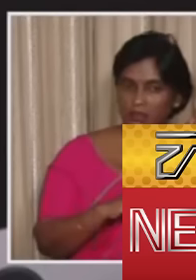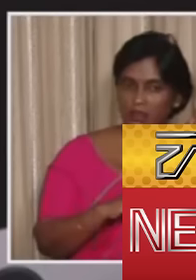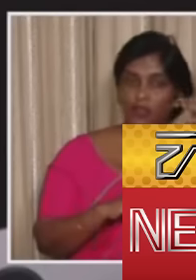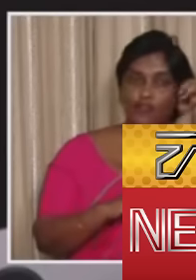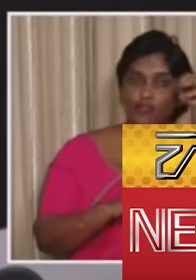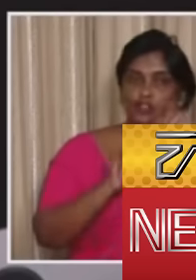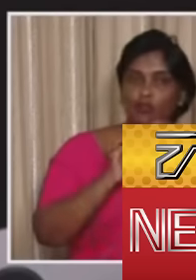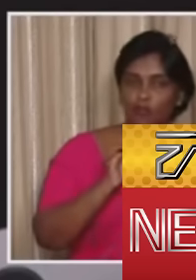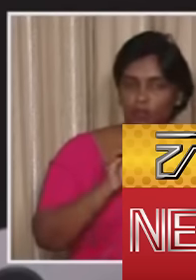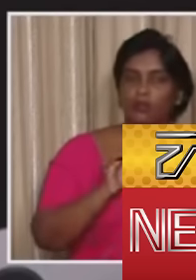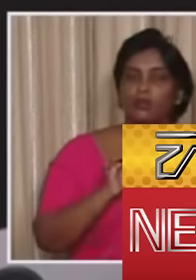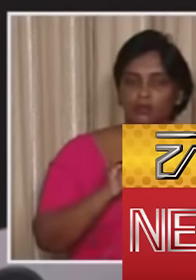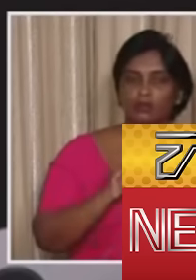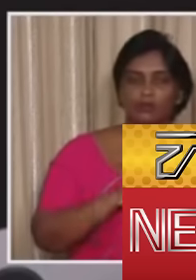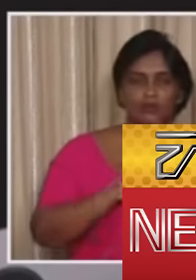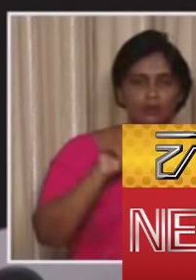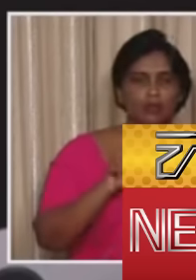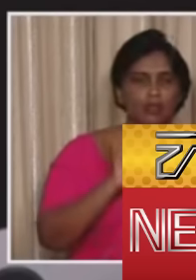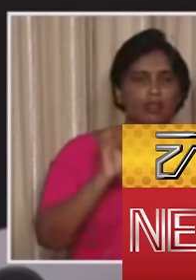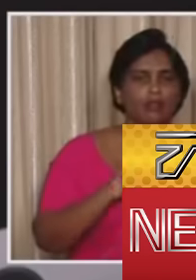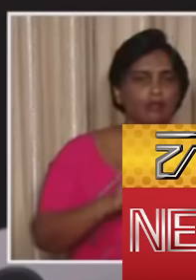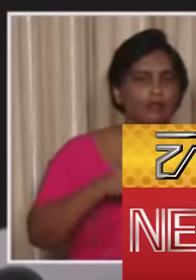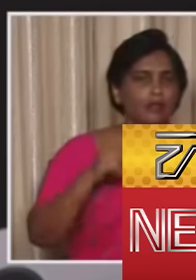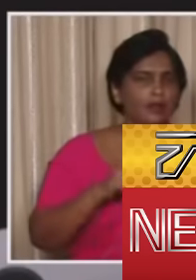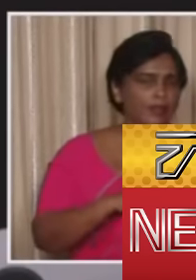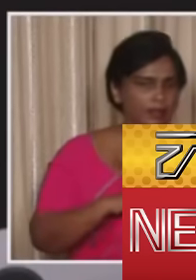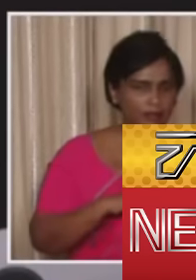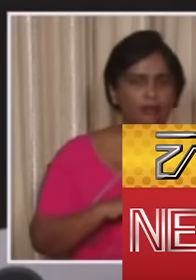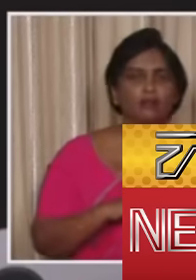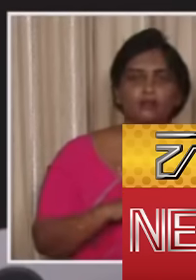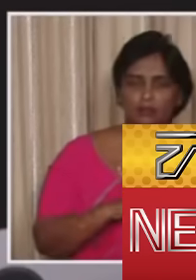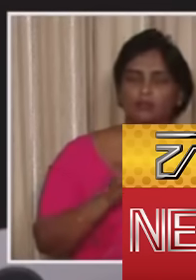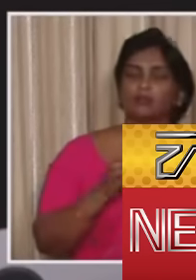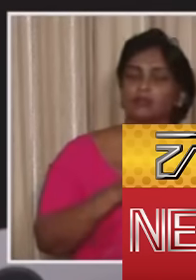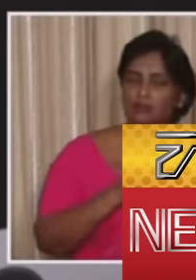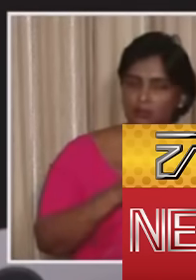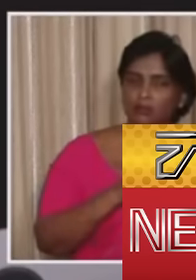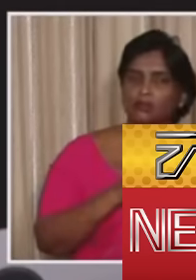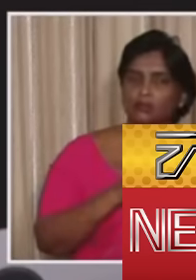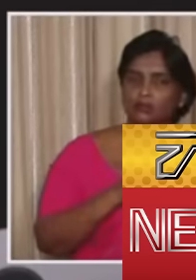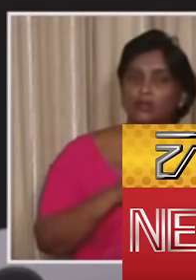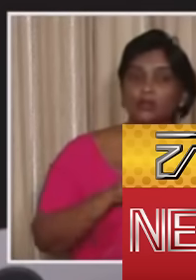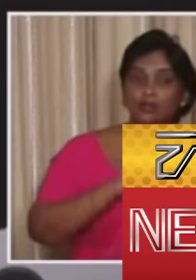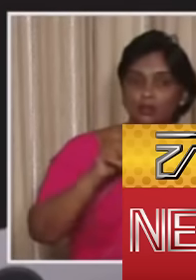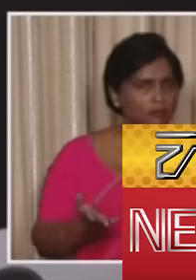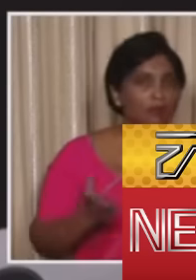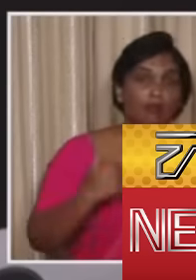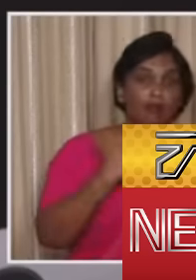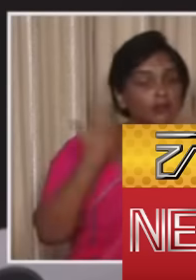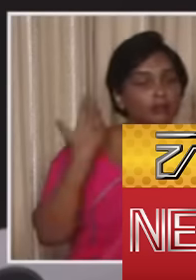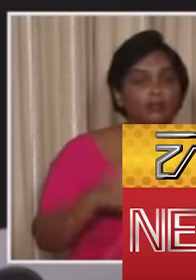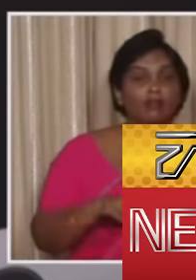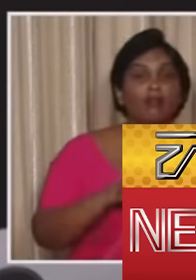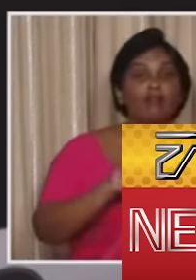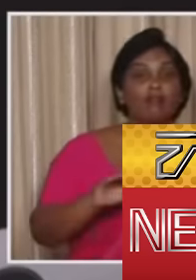විදුලි බල මණ්ඩලයේ සමකාරු කරන පිළිබඳ කිව්වා අමාත්‍යවරයා සංවාදයකට ආරාධනා කළා දිනම් අපේ පක්ෂය පක්ෂය ඒ සංවාදේ බාර ගන්න සූදානම්